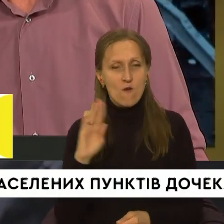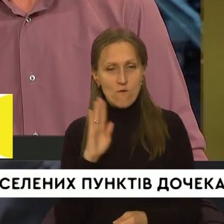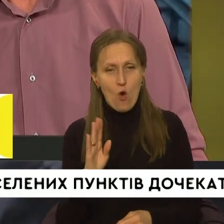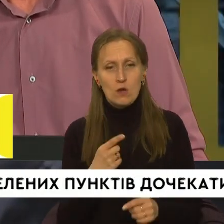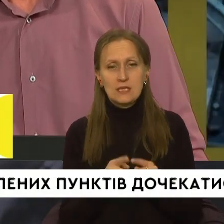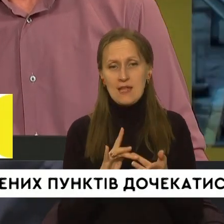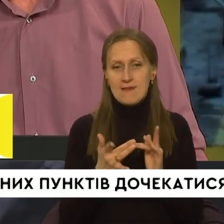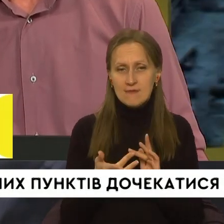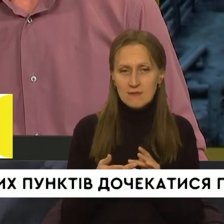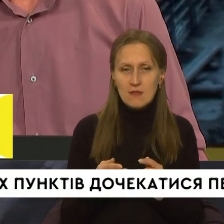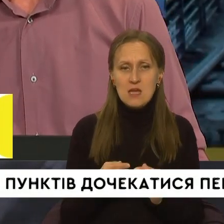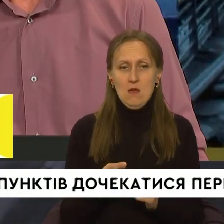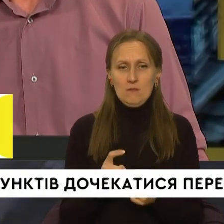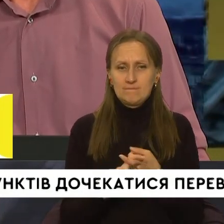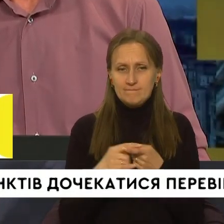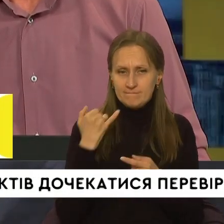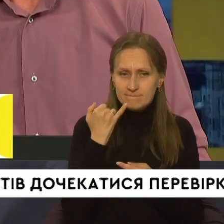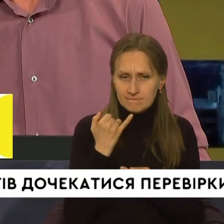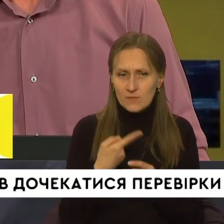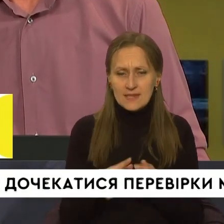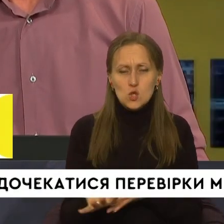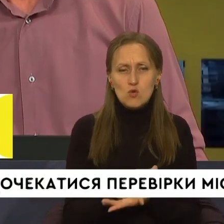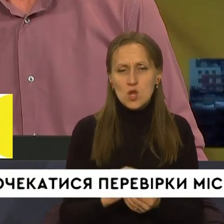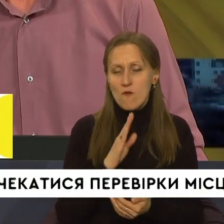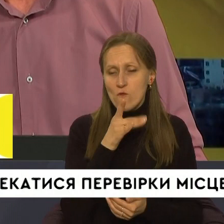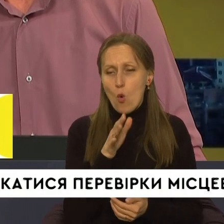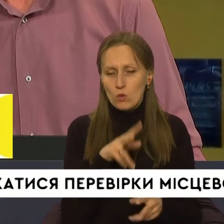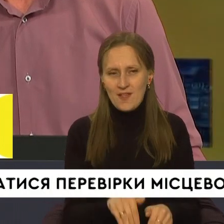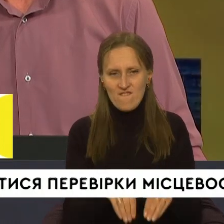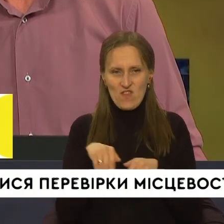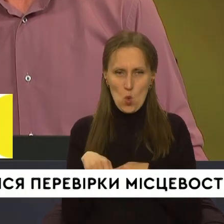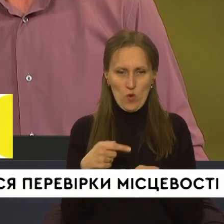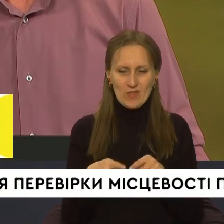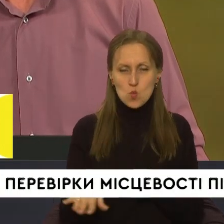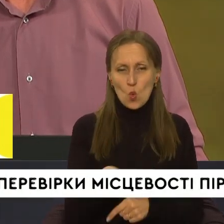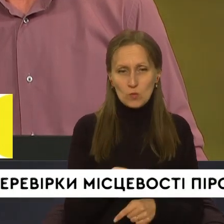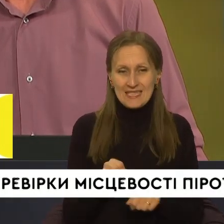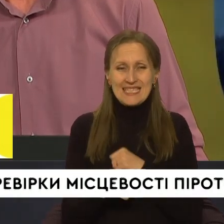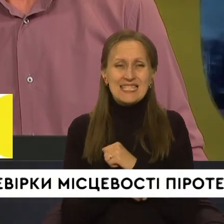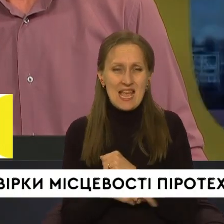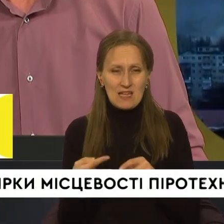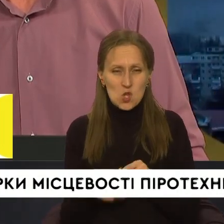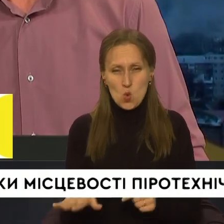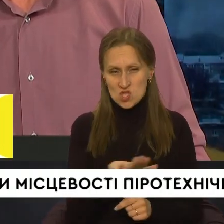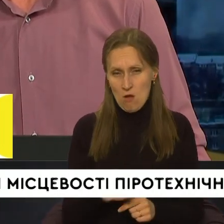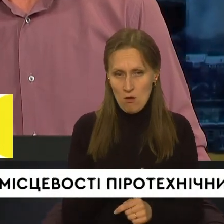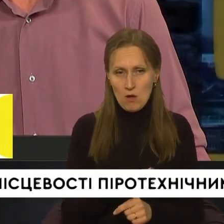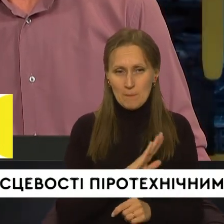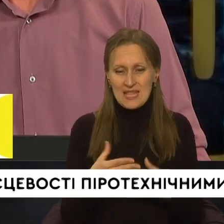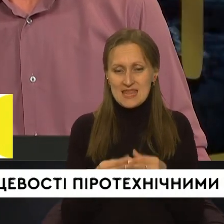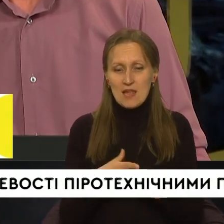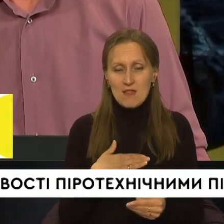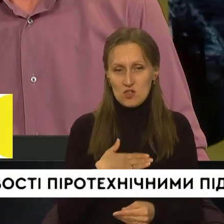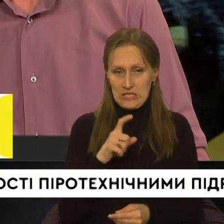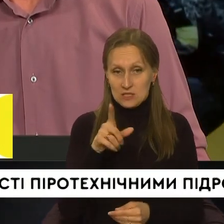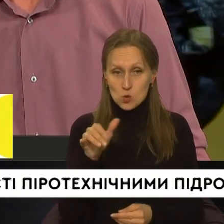це інтернет, це засоби зв'язку, це те, що знищив ворог, коли відходив з цієї території, тікав з цієї території під натиском наших